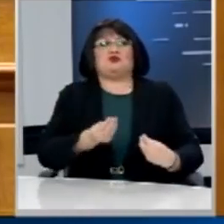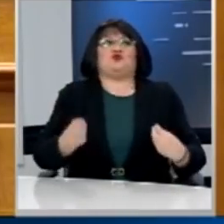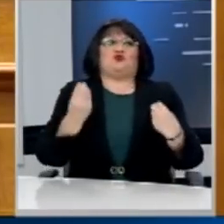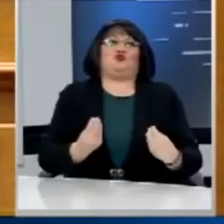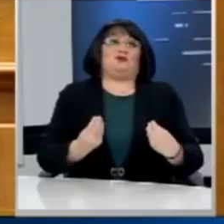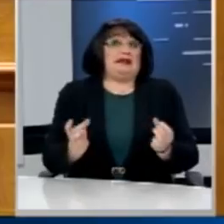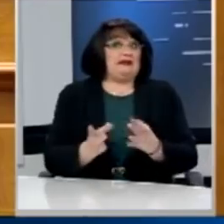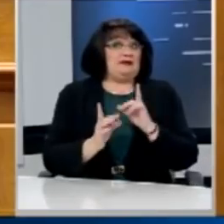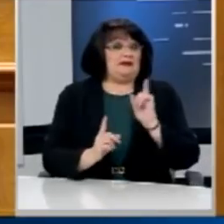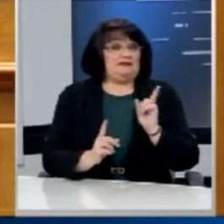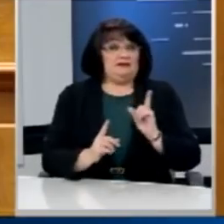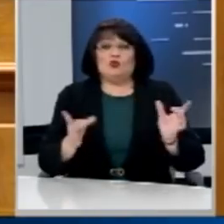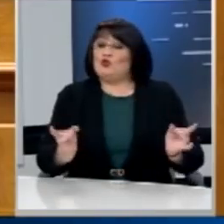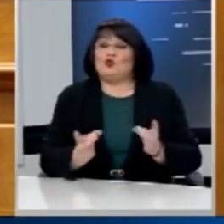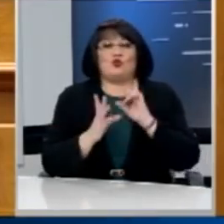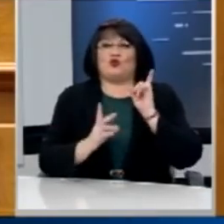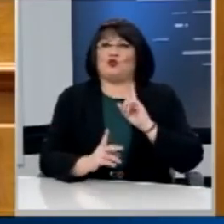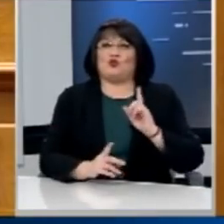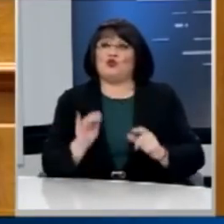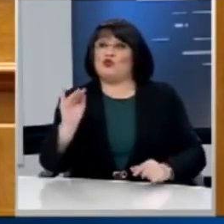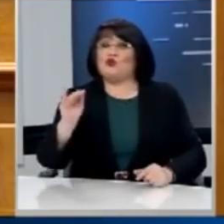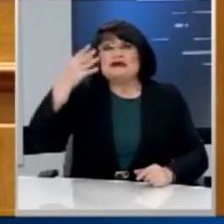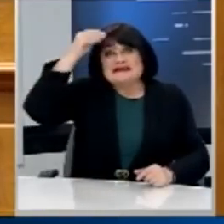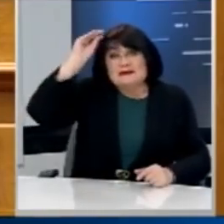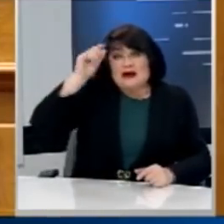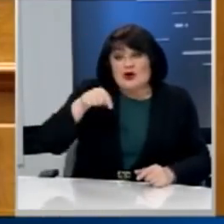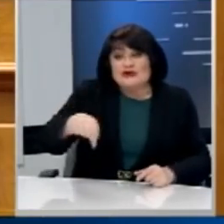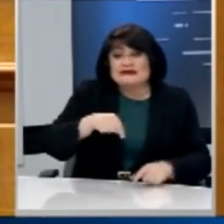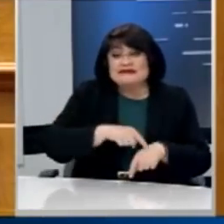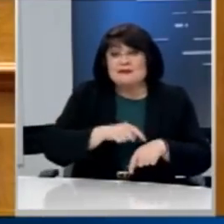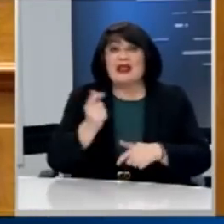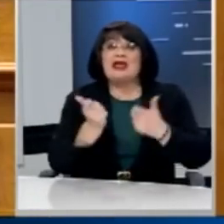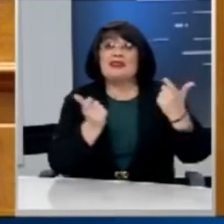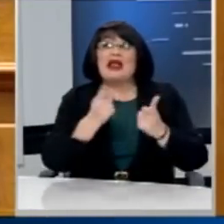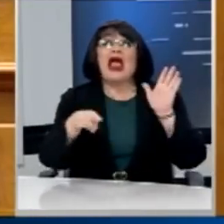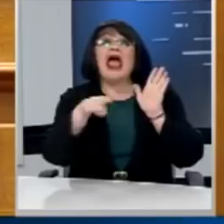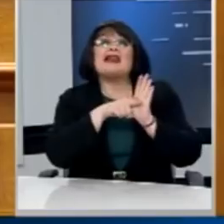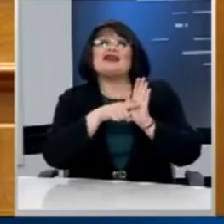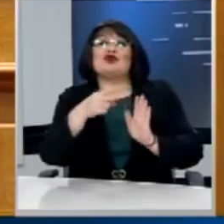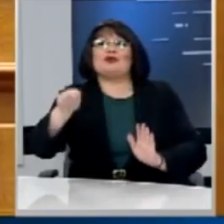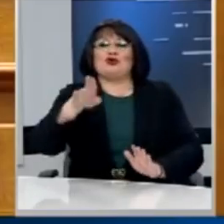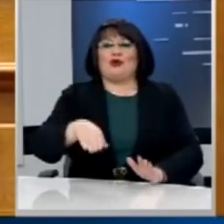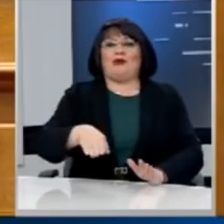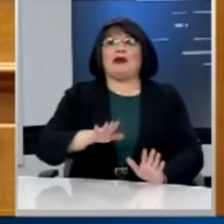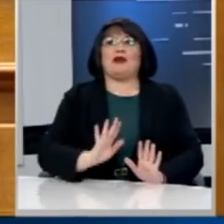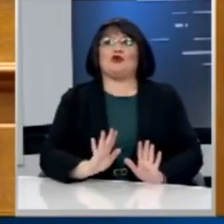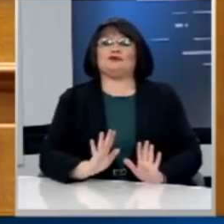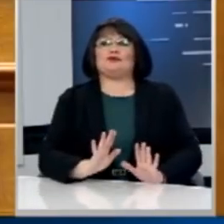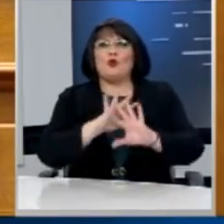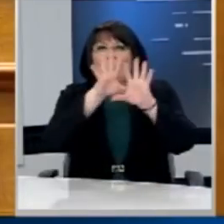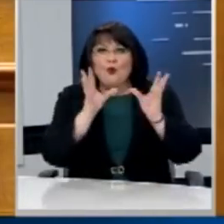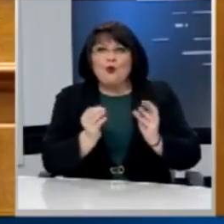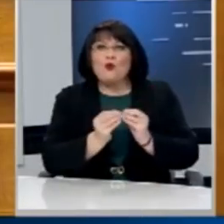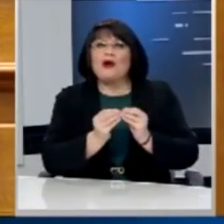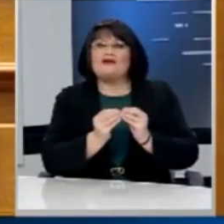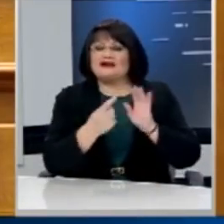Ούτε βέβαια είναι τυχαίο, κύριε Τσίπρα, το γεγονός ότι σήμερα η Ελλάδα δανείζεται με αρνητικά επιτόκια. Όλα αυτά